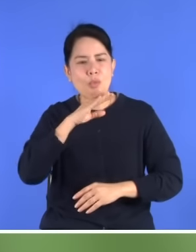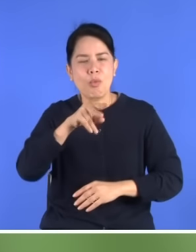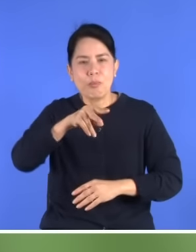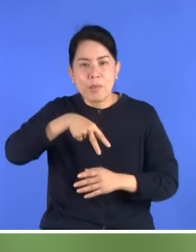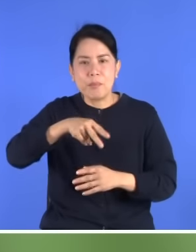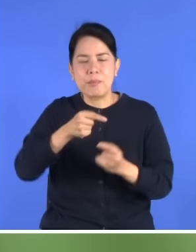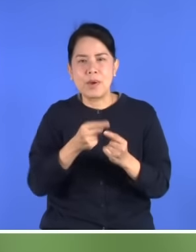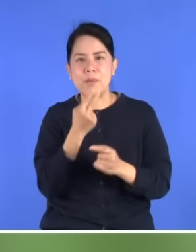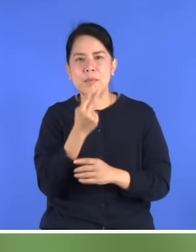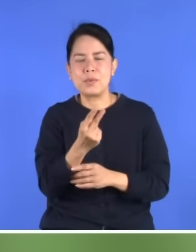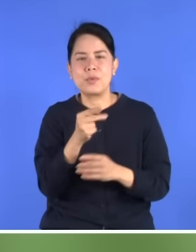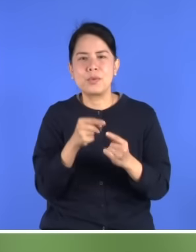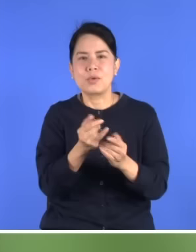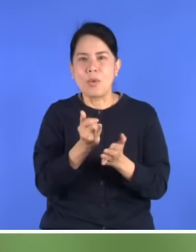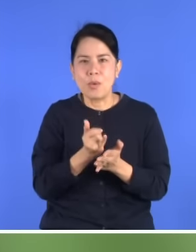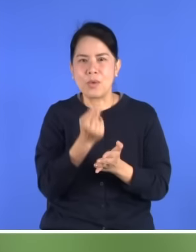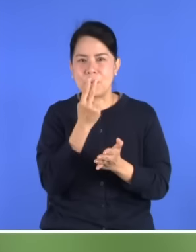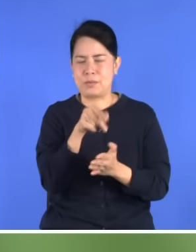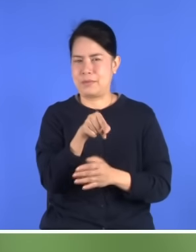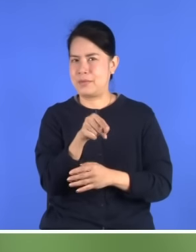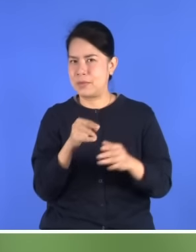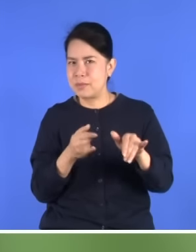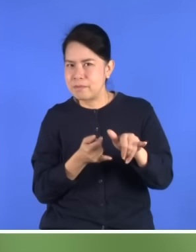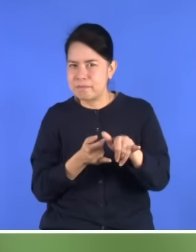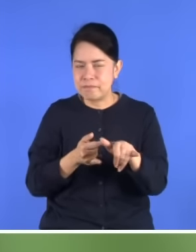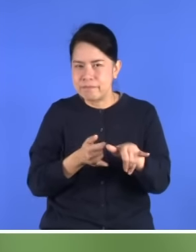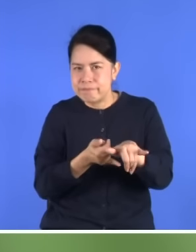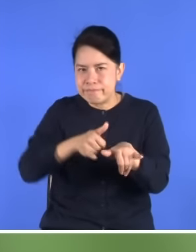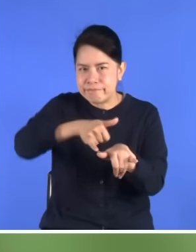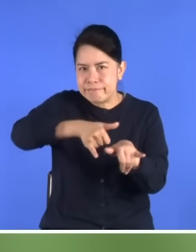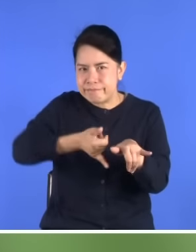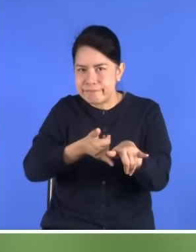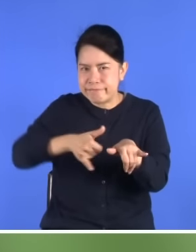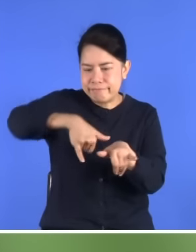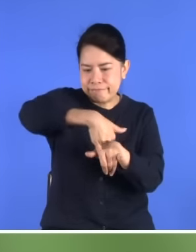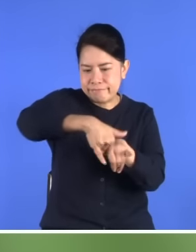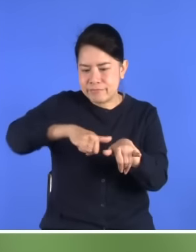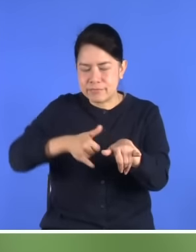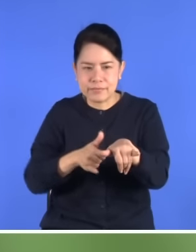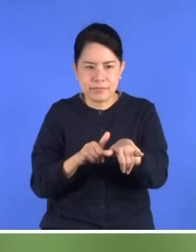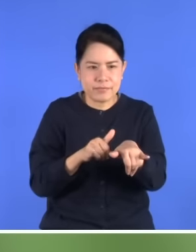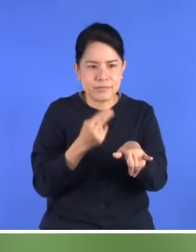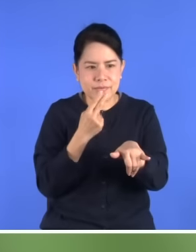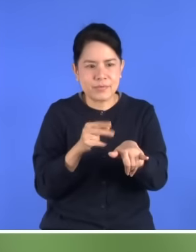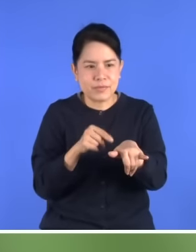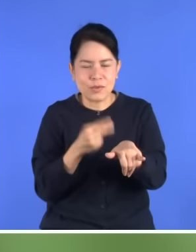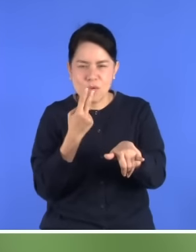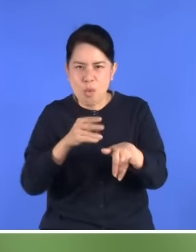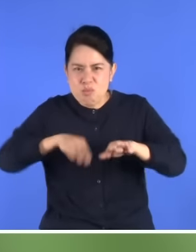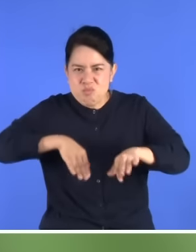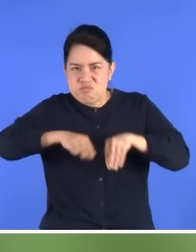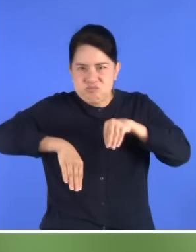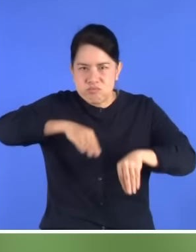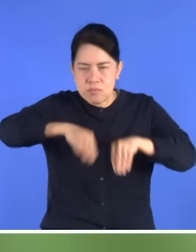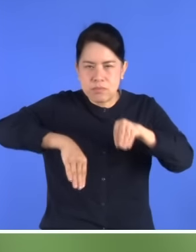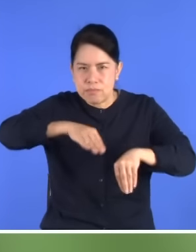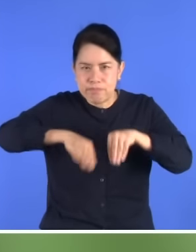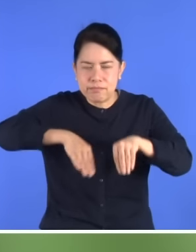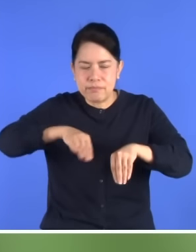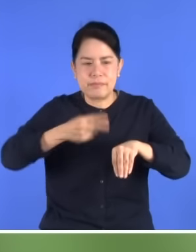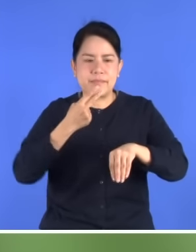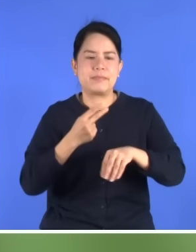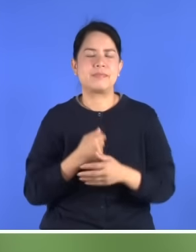แล้วเออหามุมหามุมอยู่มาเออน้องมาสักหน่อยได้เอาหมดไปลปนี่ๆๆๆคึกๆๆเอาตีนนี่กวาดกวาดพื้น